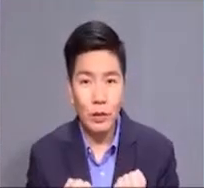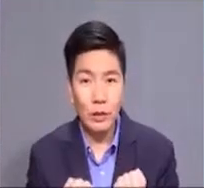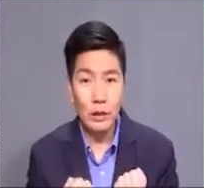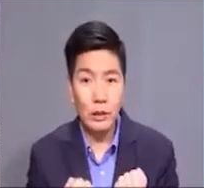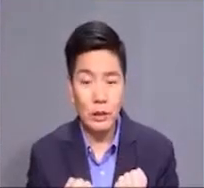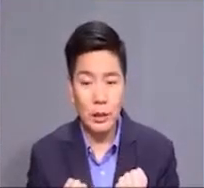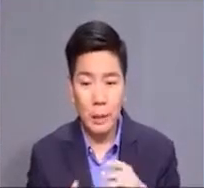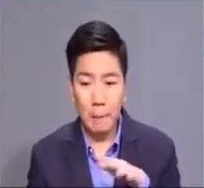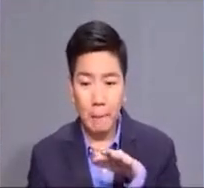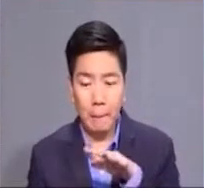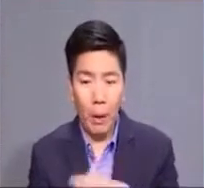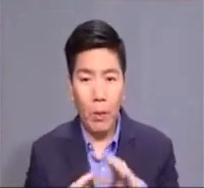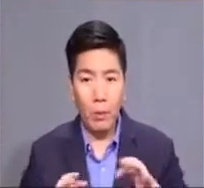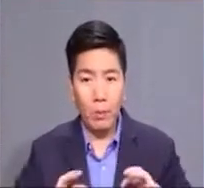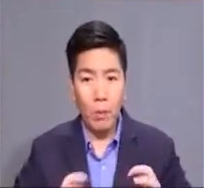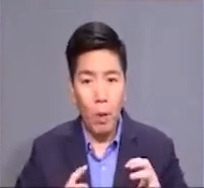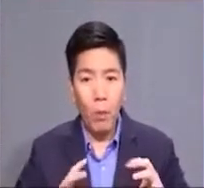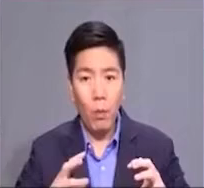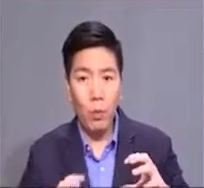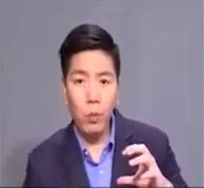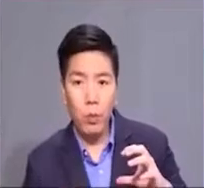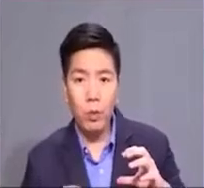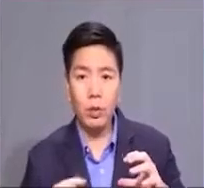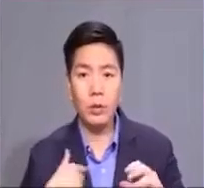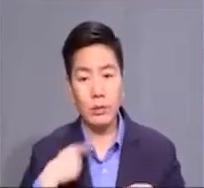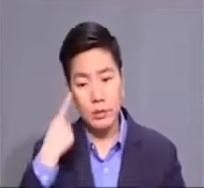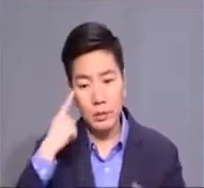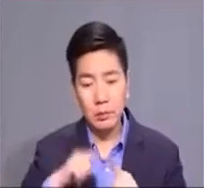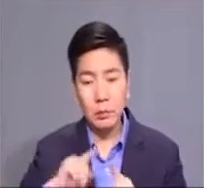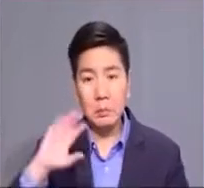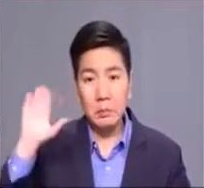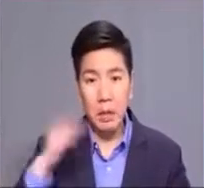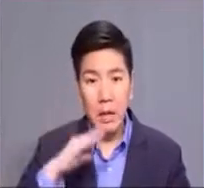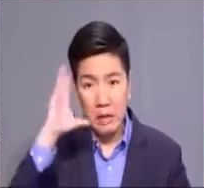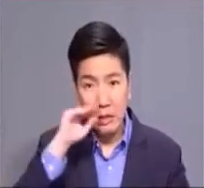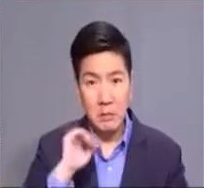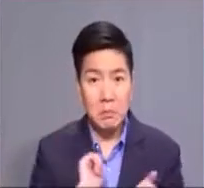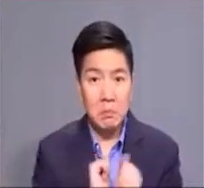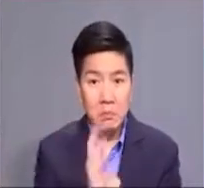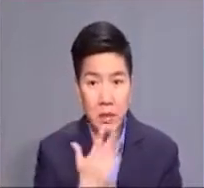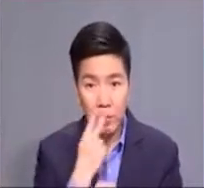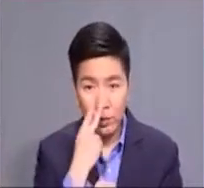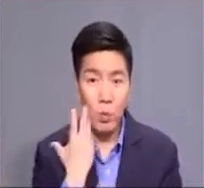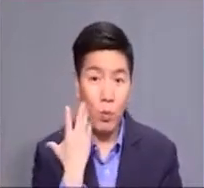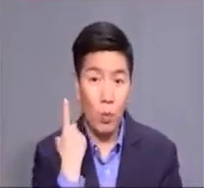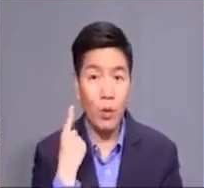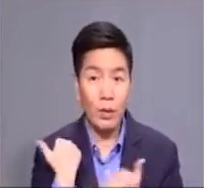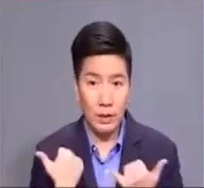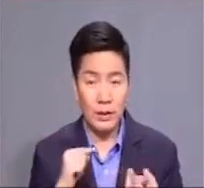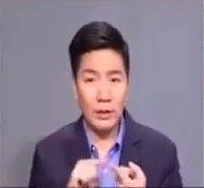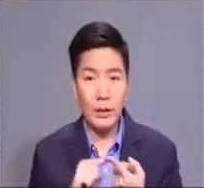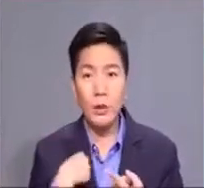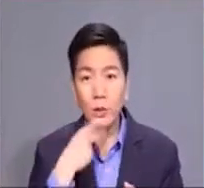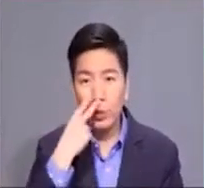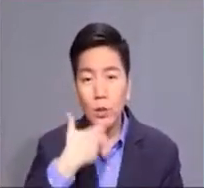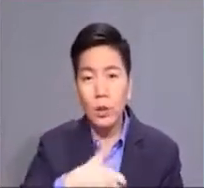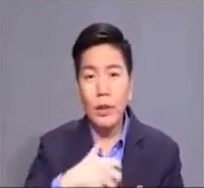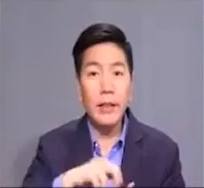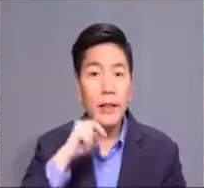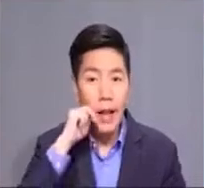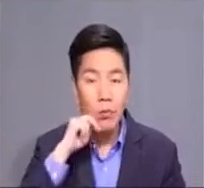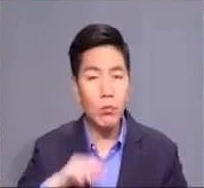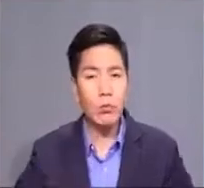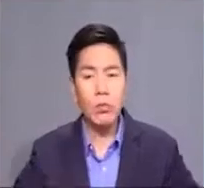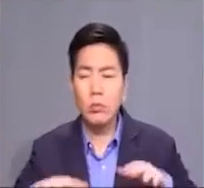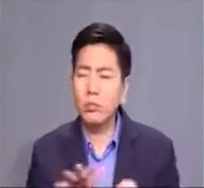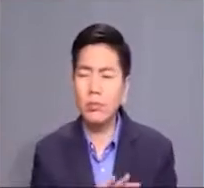เหยียบตะปูนั่นแหละค่ะ ยางรั่วนะครับ เกือบจะกลับมาไม่ทันรายการตอนค่ำนะเรื่องพบค่ำเมื่อวันก่อนเนี่ยนะคะไปดูน้ำก็ไ